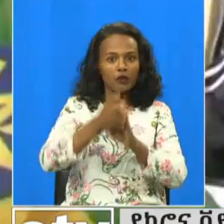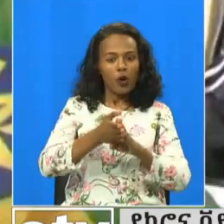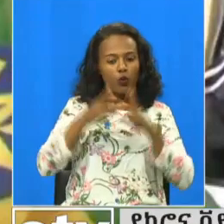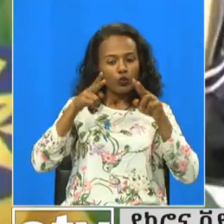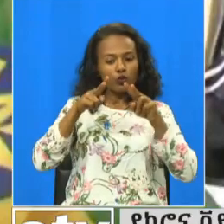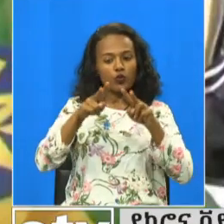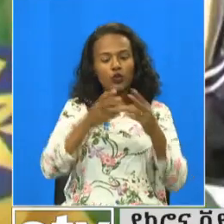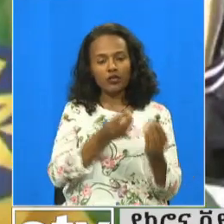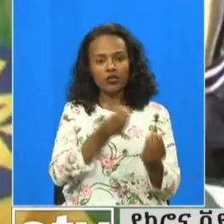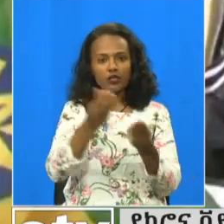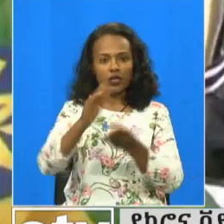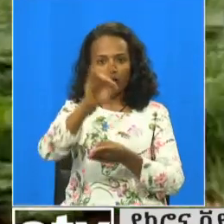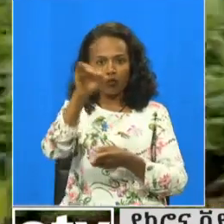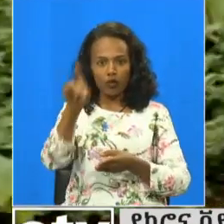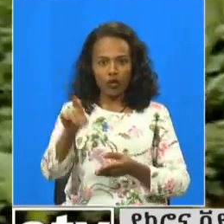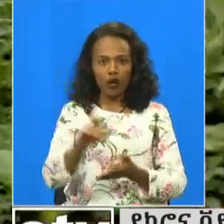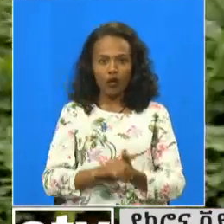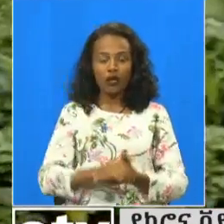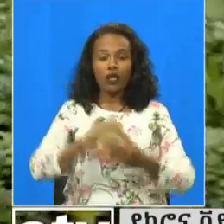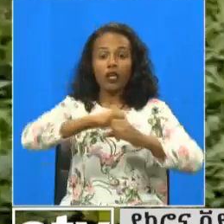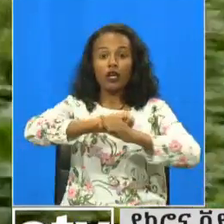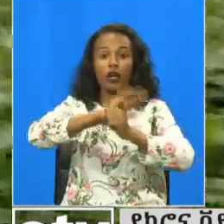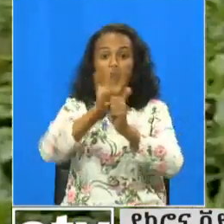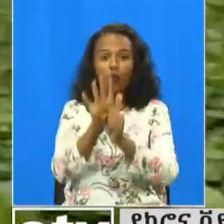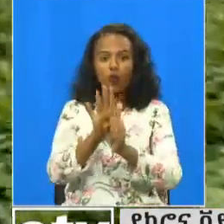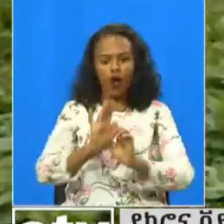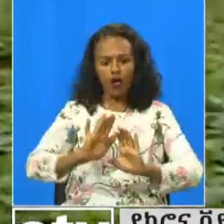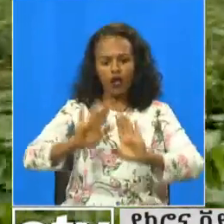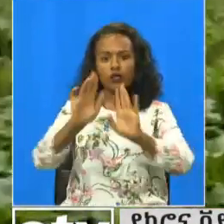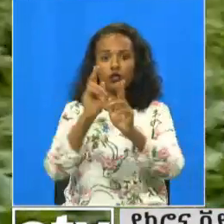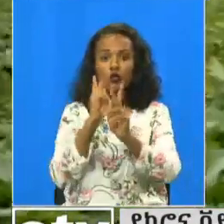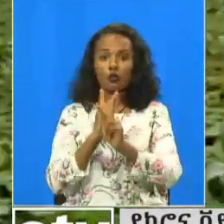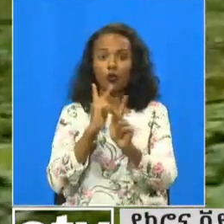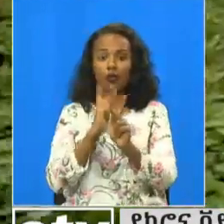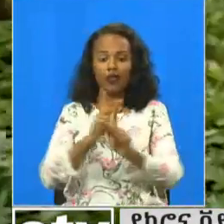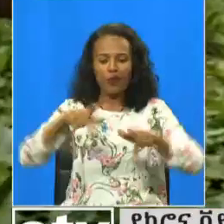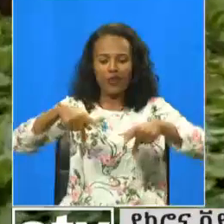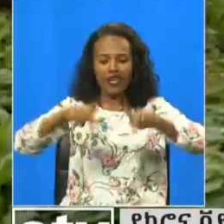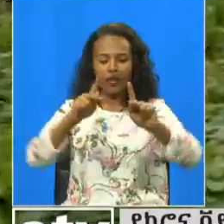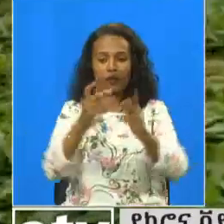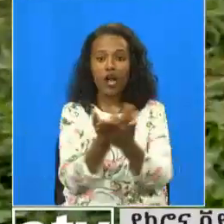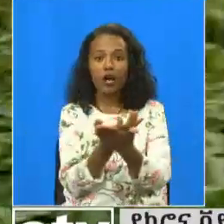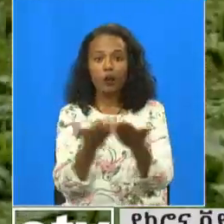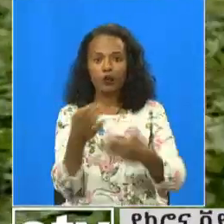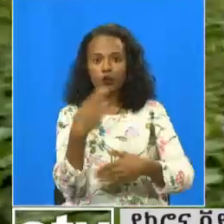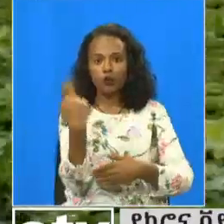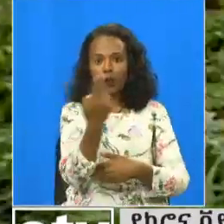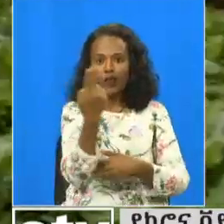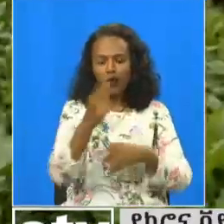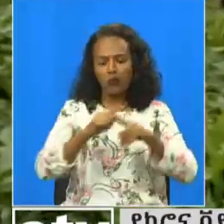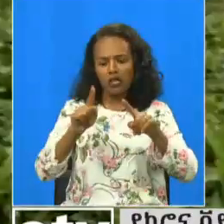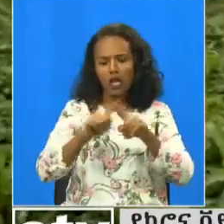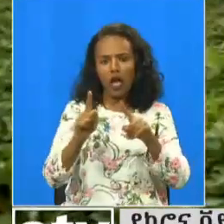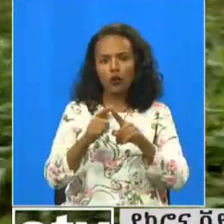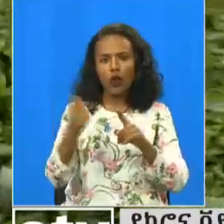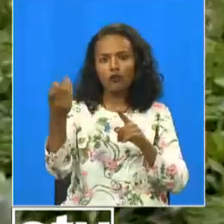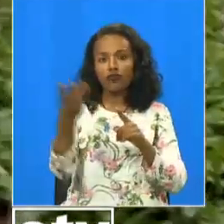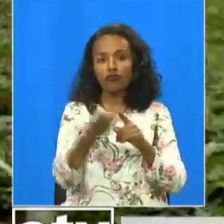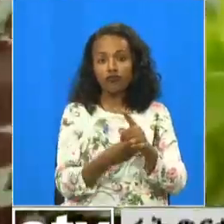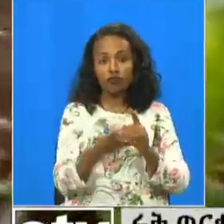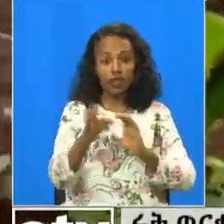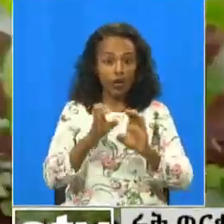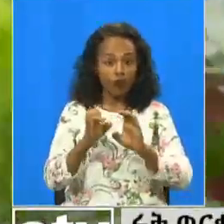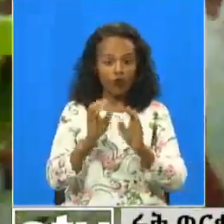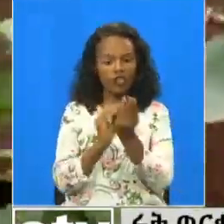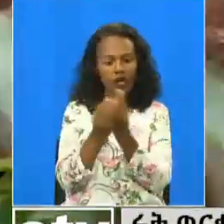ትኩረት እንዲሰጠው እንጠይቃለን። ከኮሮና ቫይረስ ራሳቸውን በመጠበቅ የግብርና ግብአቶችን በመጠቀም የተለያዩ አይነት ሰብሎችን በመስራት